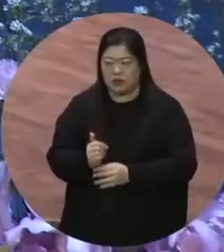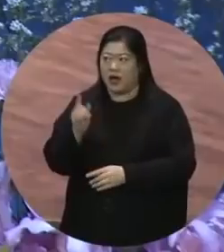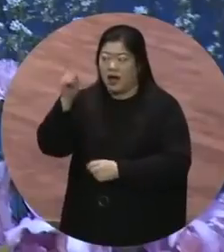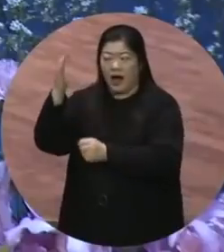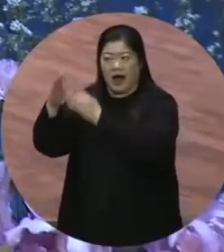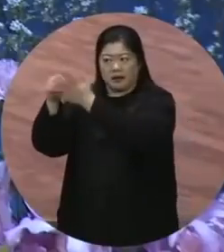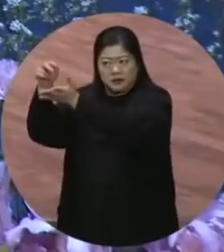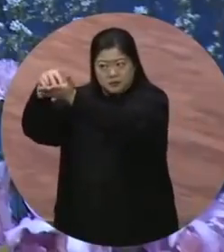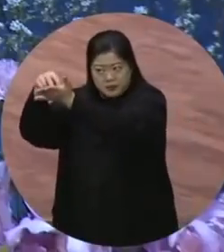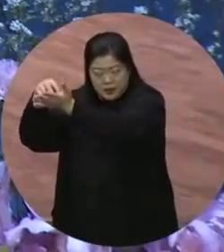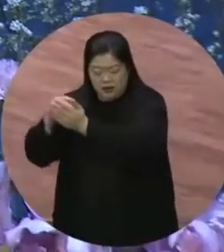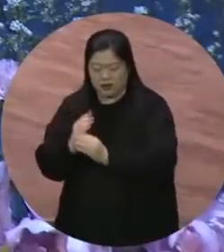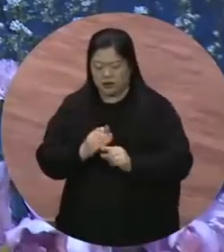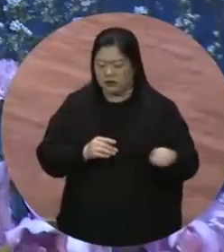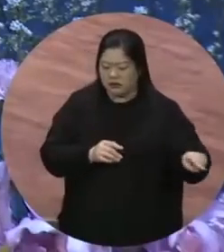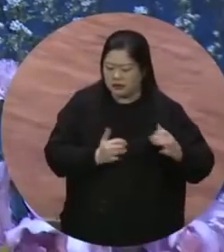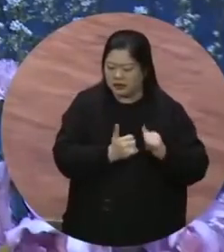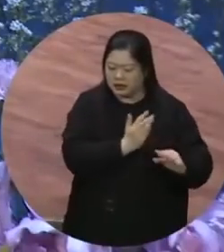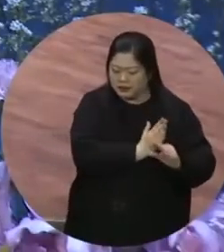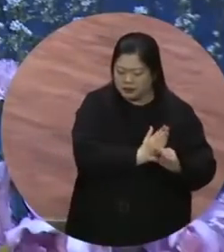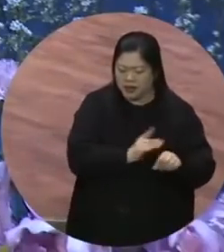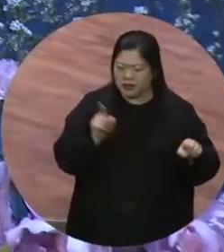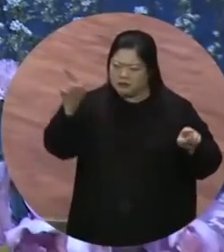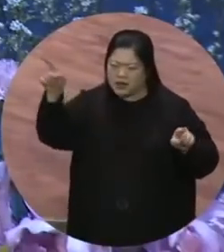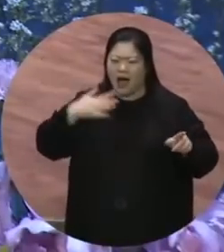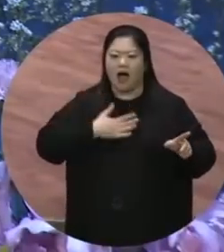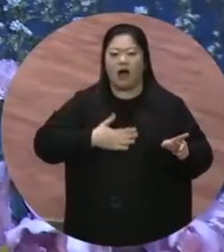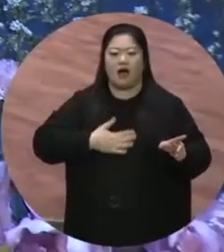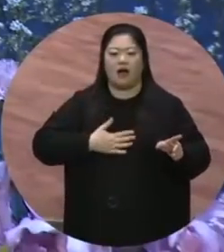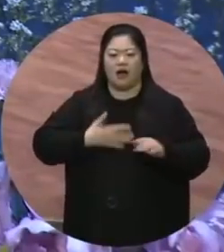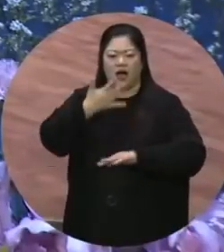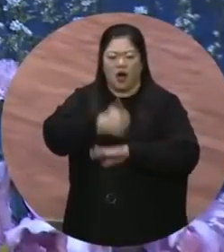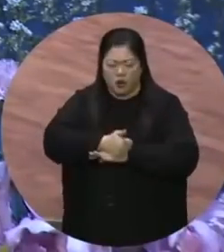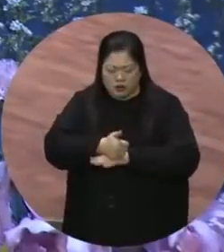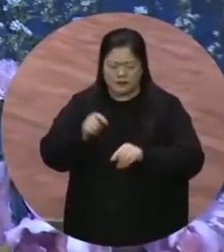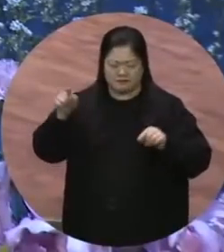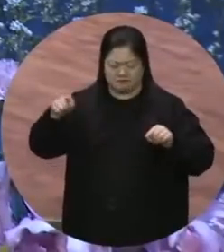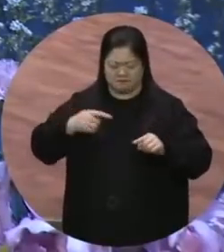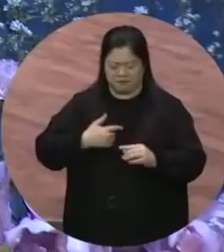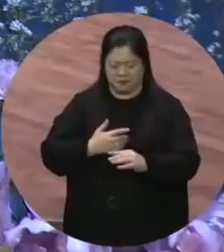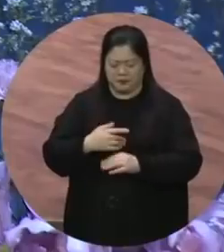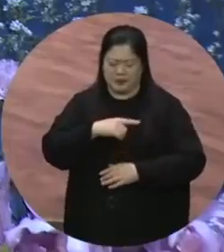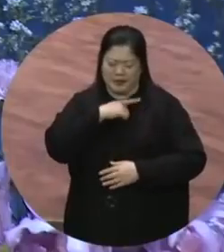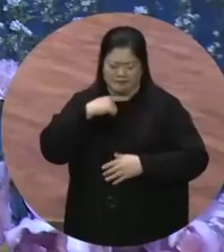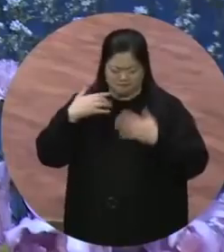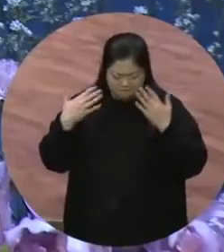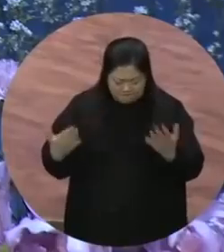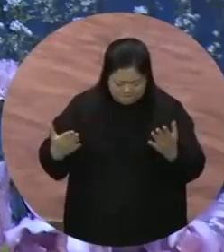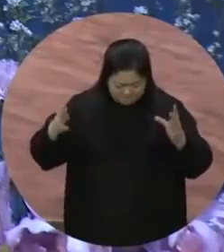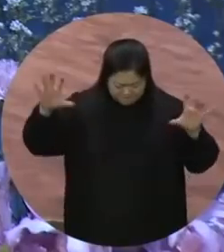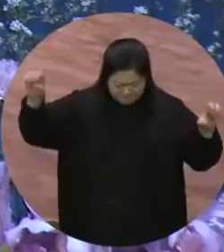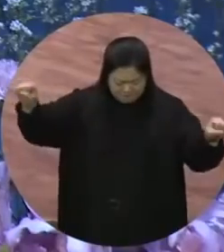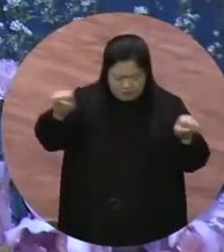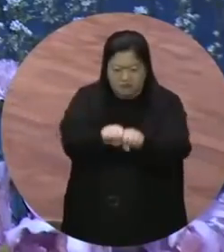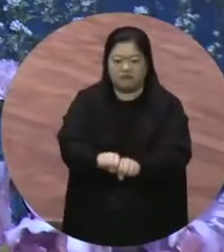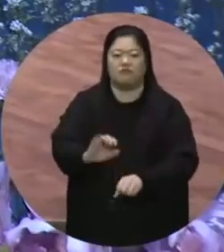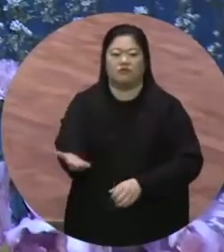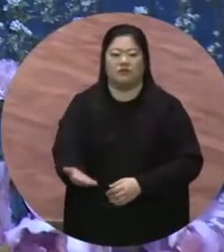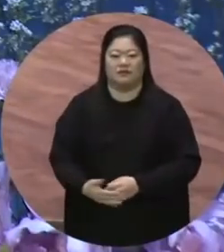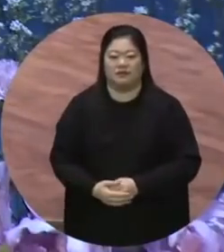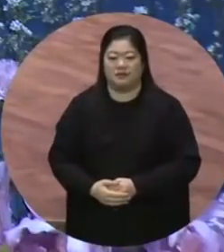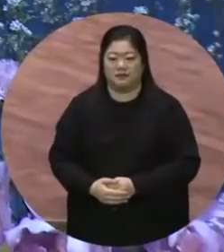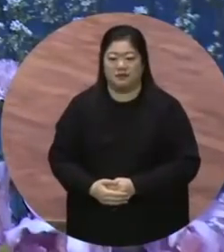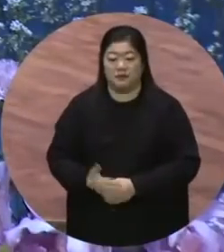인간의 사정을 너무나 잘 아시기 때문에 우리에게 진정한 구원의 복된 소식,